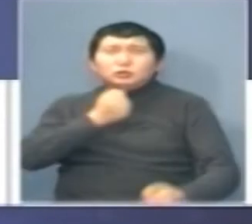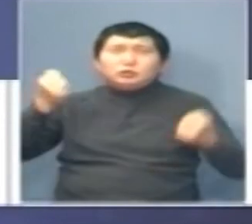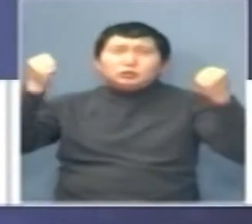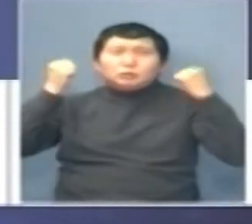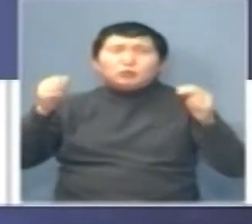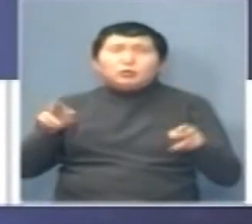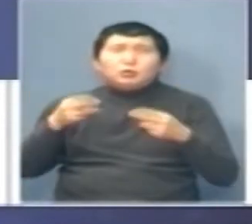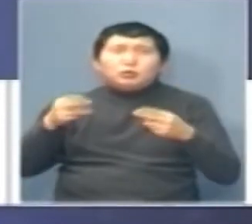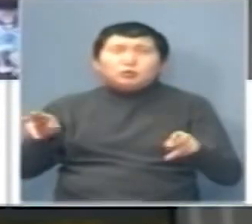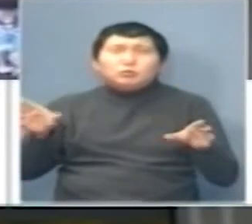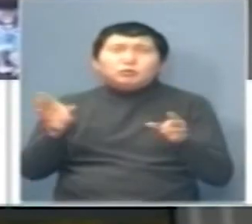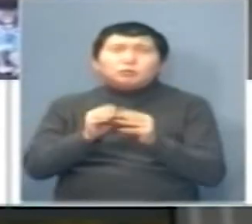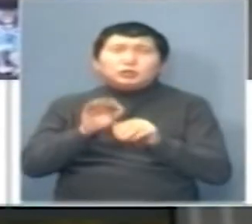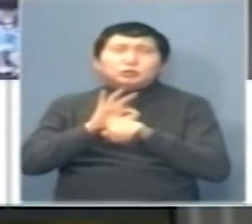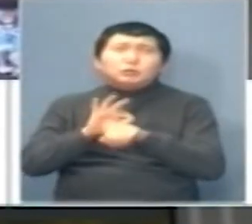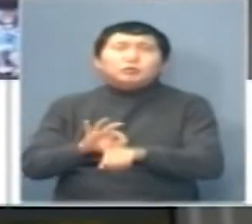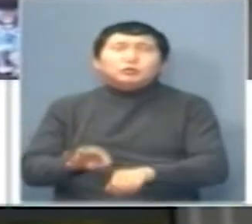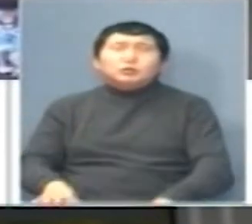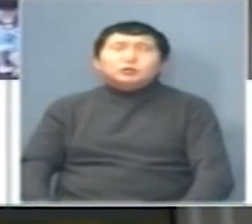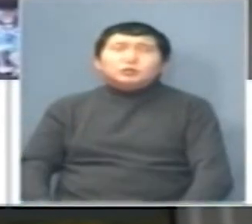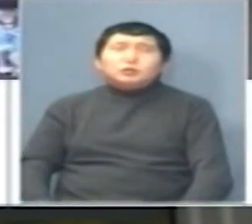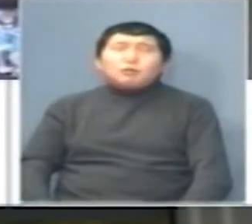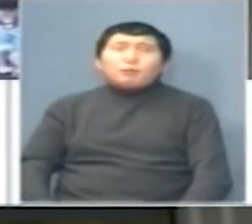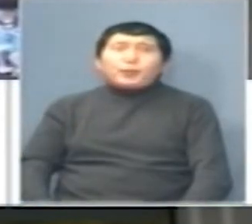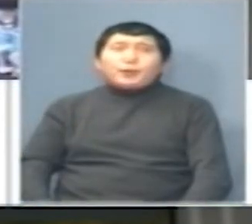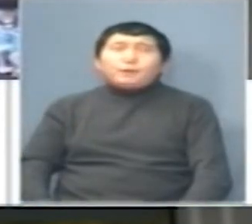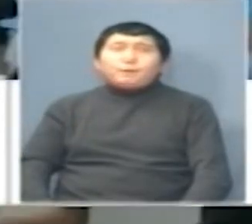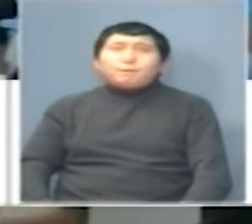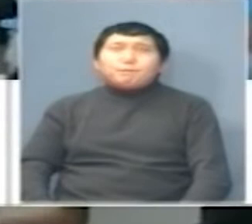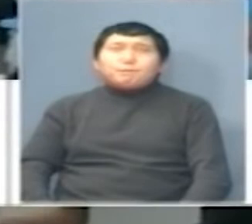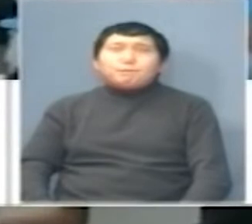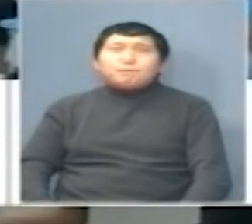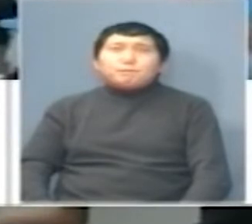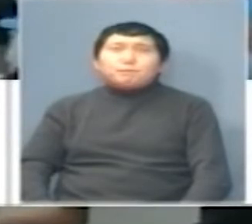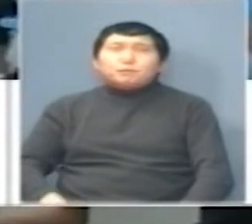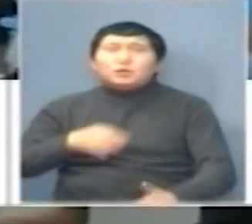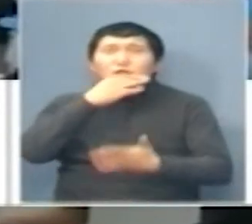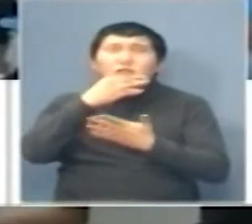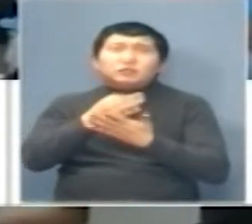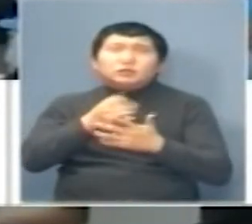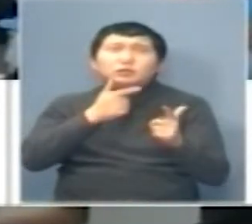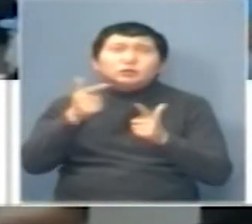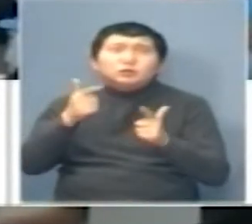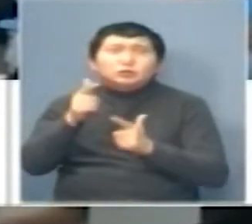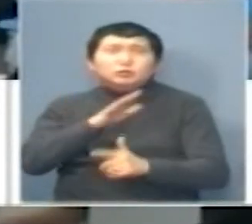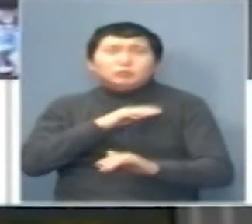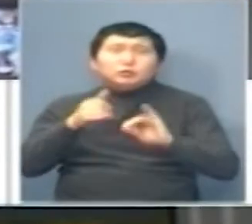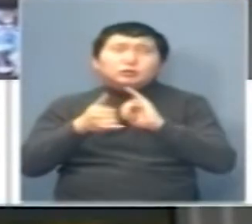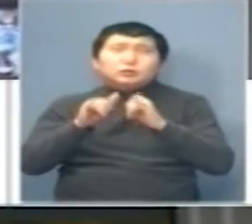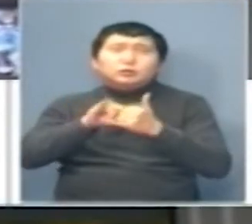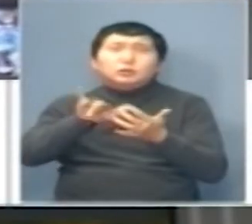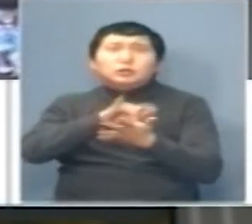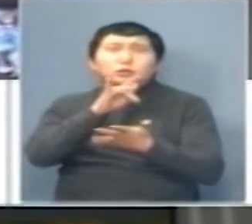бірлестіктерінде жүргізіледі. Жас жеткіншектер бұл жарысқа аза уақыт бойы жауапкершілікпен дайындалған. Солардың бірі Өскемен қаласының нөмір 5-ші